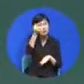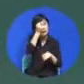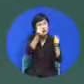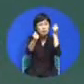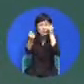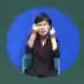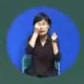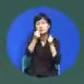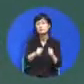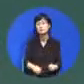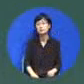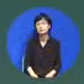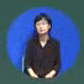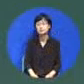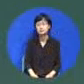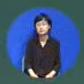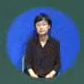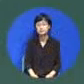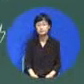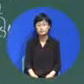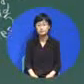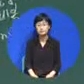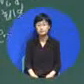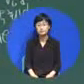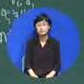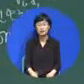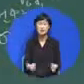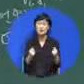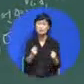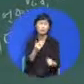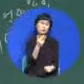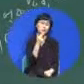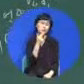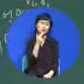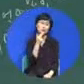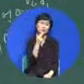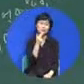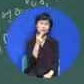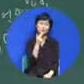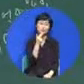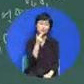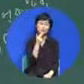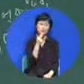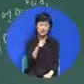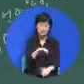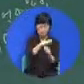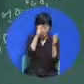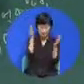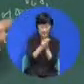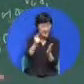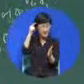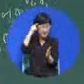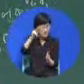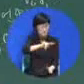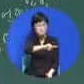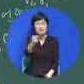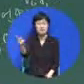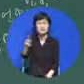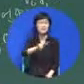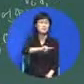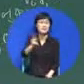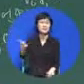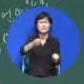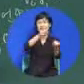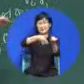make a big fuss about the little things they study in the world, but 아무 힘도 없어. They lack strength. 그걸 싹 다 바꾼 겁니다. This is the prayer that